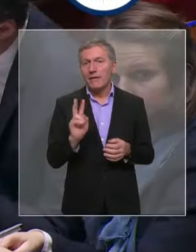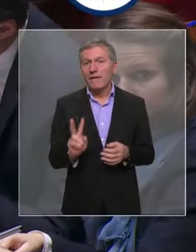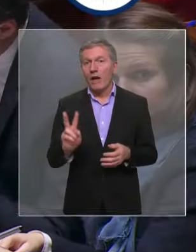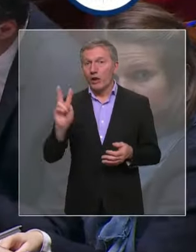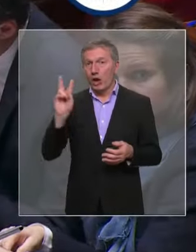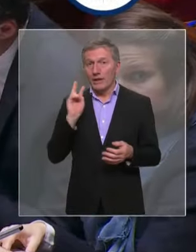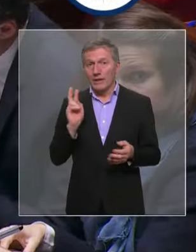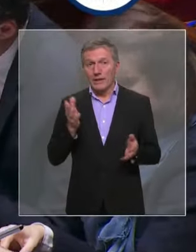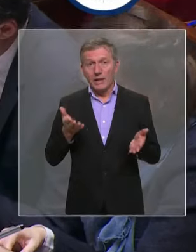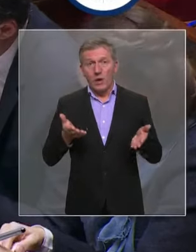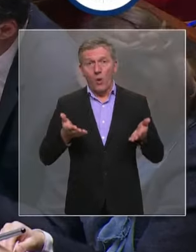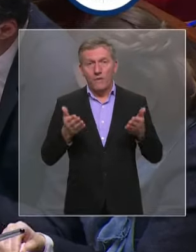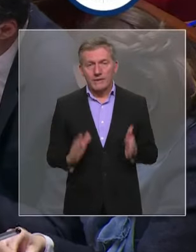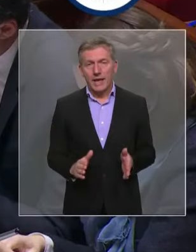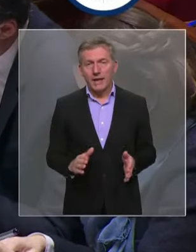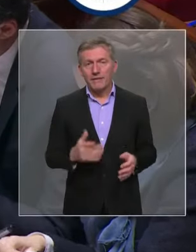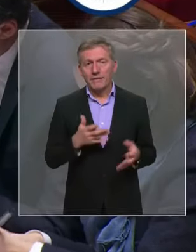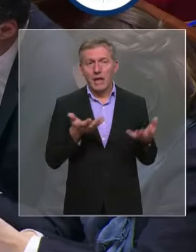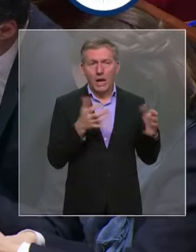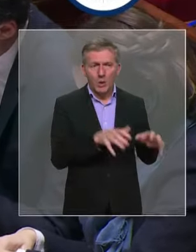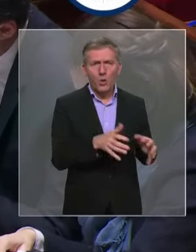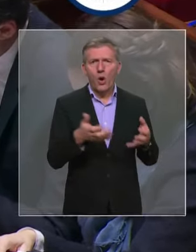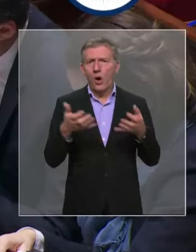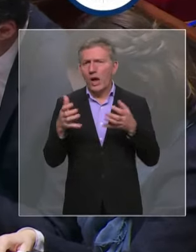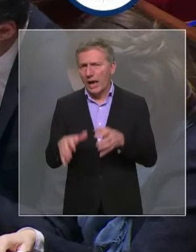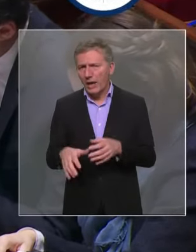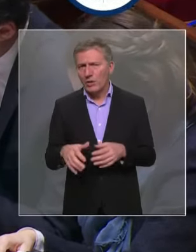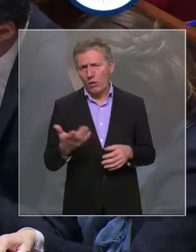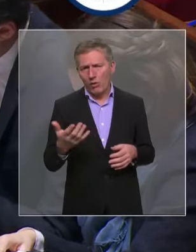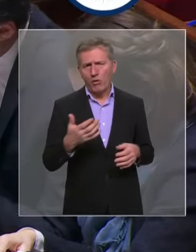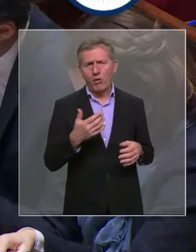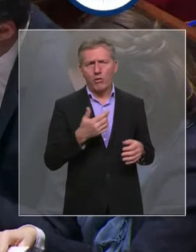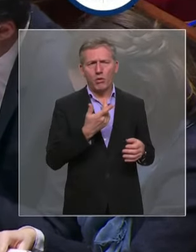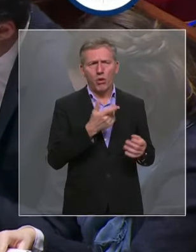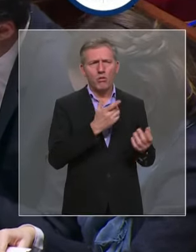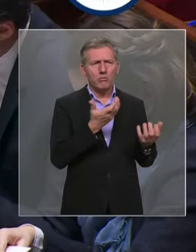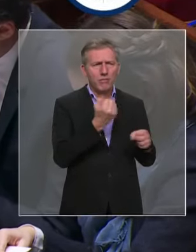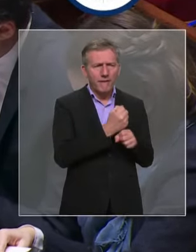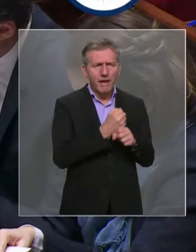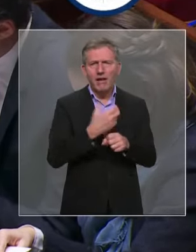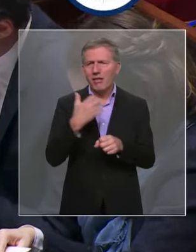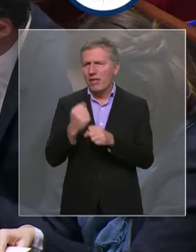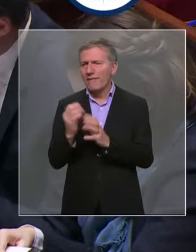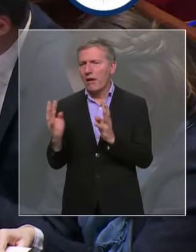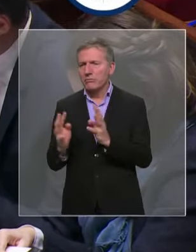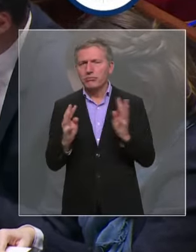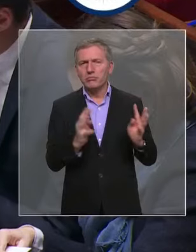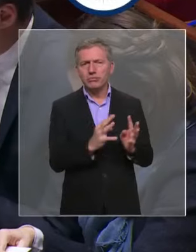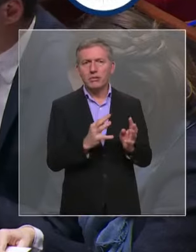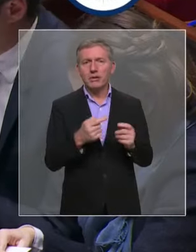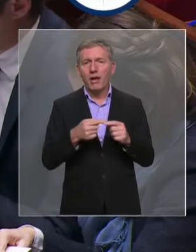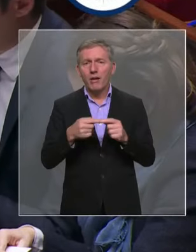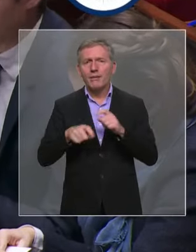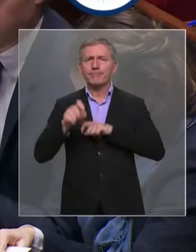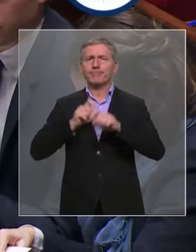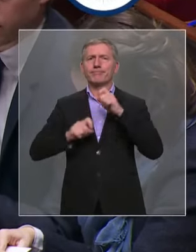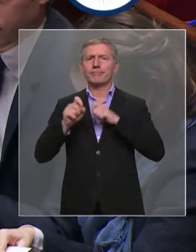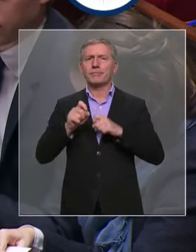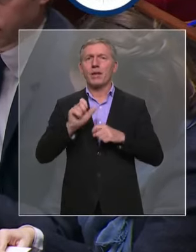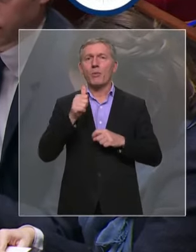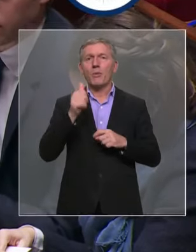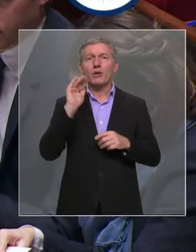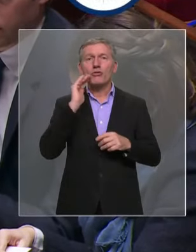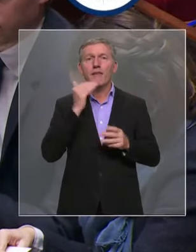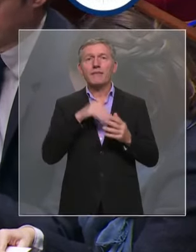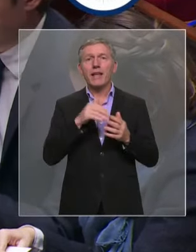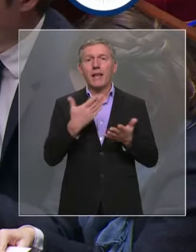avons officialisé, après deux réunions de travail avec la CAPEB et la FFB, le fait de revenir sur ce qui était censé intervenir au 1er janvier